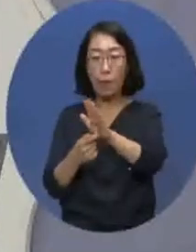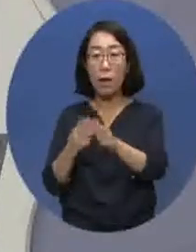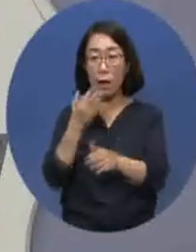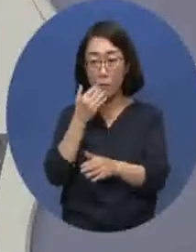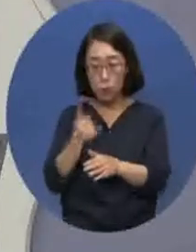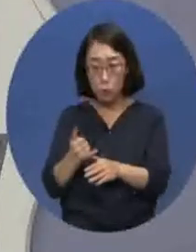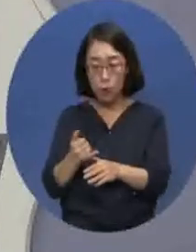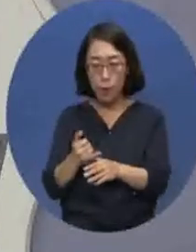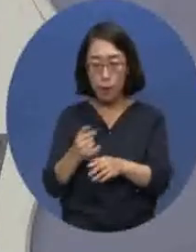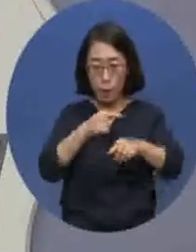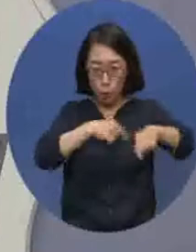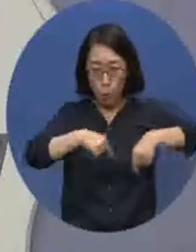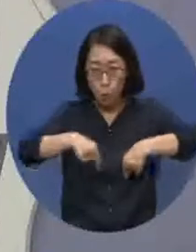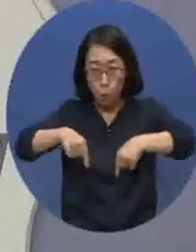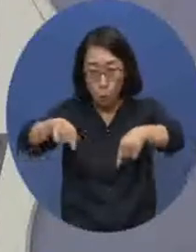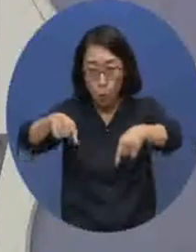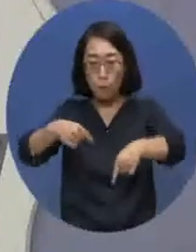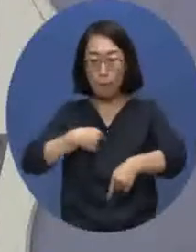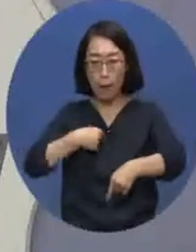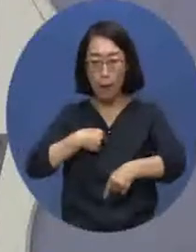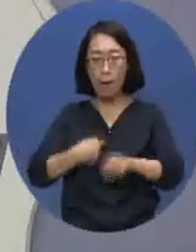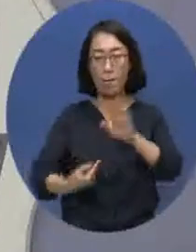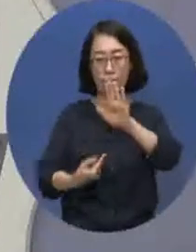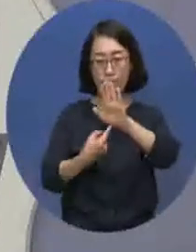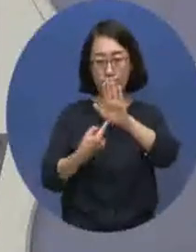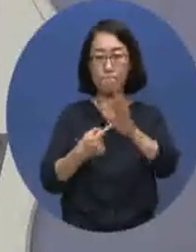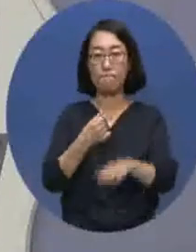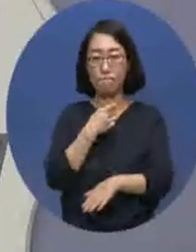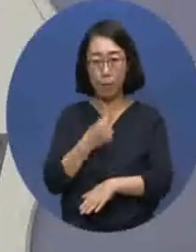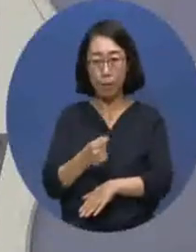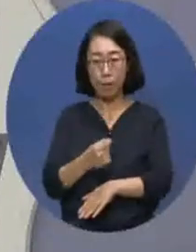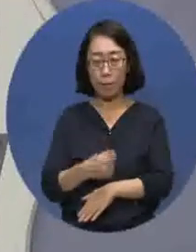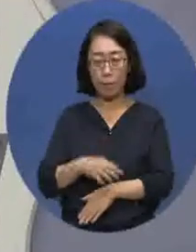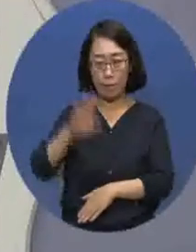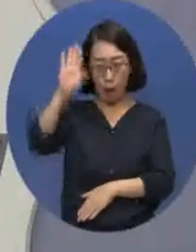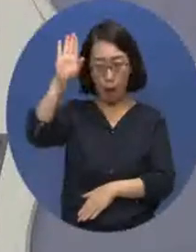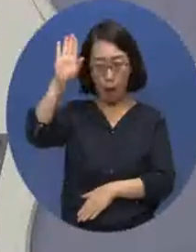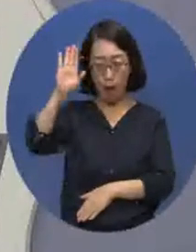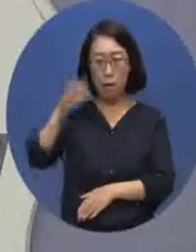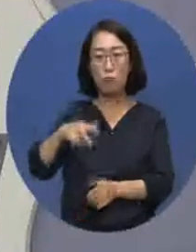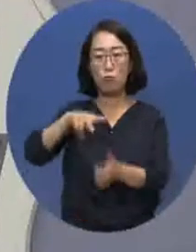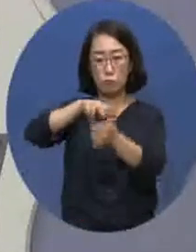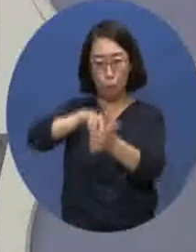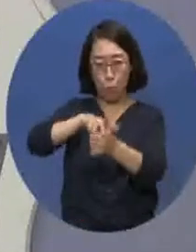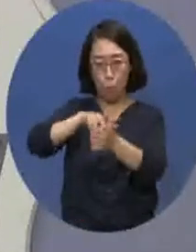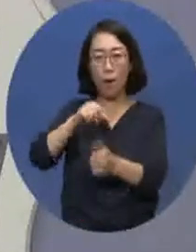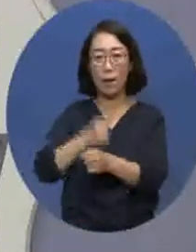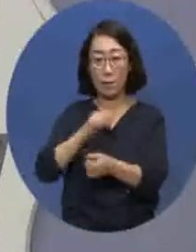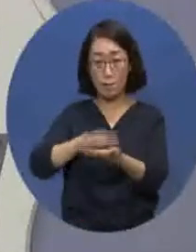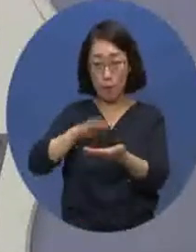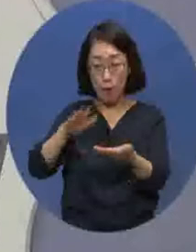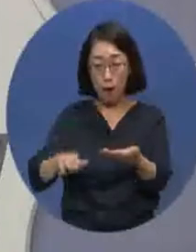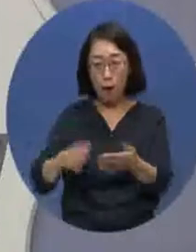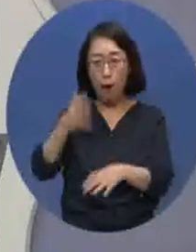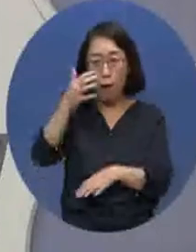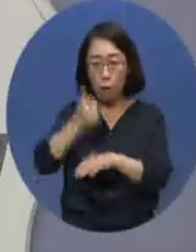되겠다 라는 그런 생각으로 어제가 출마 하겟습니다 이렇게 한 거예요 그런데 막상 현실에 부딪혀 보니까 매 맞고